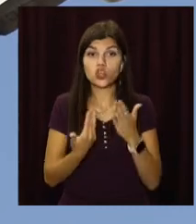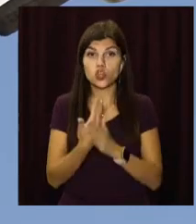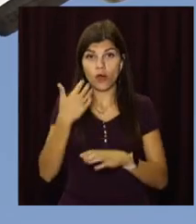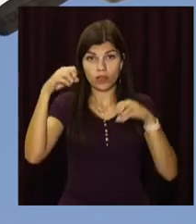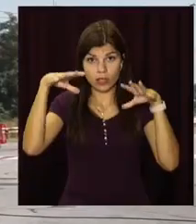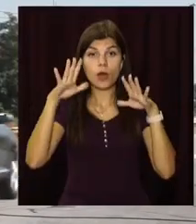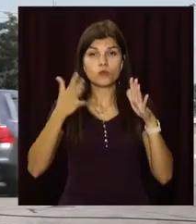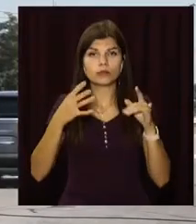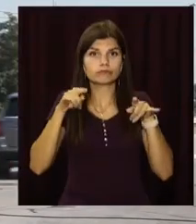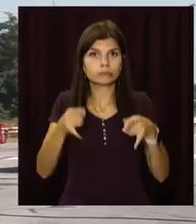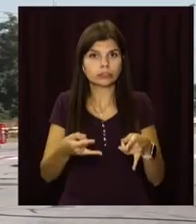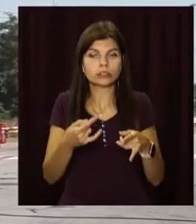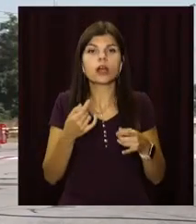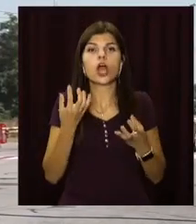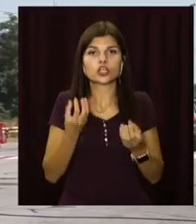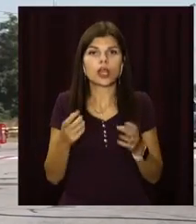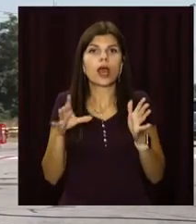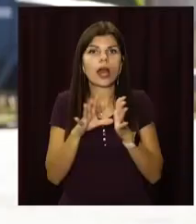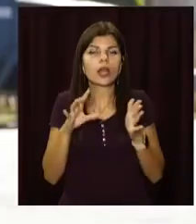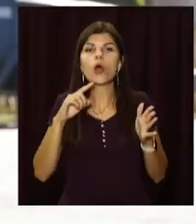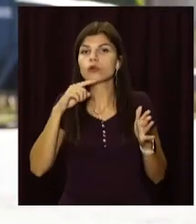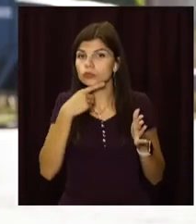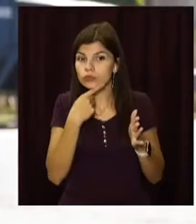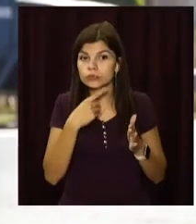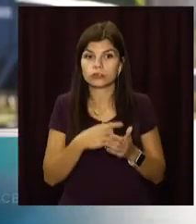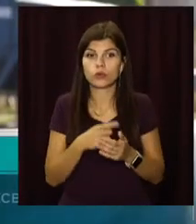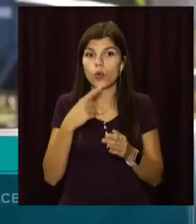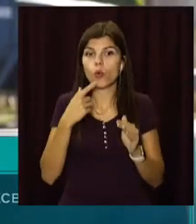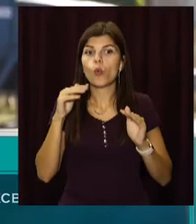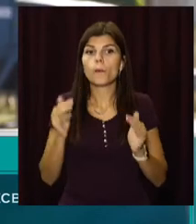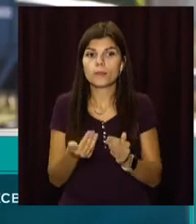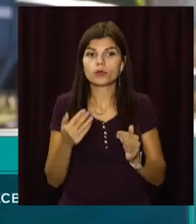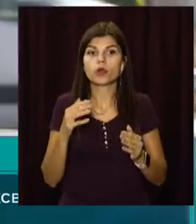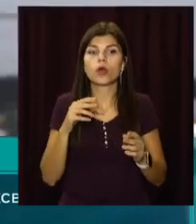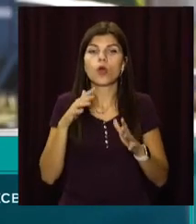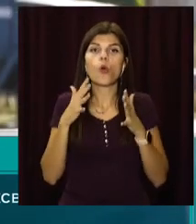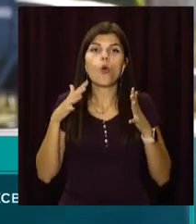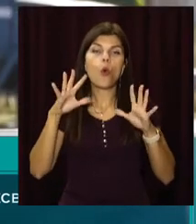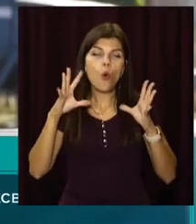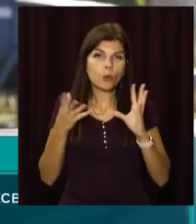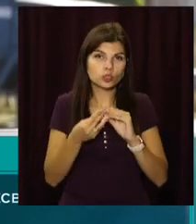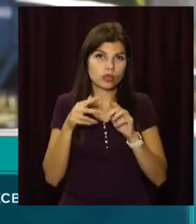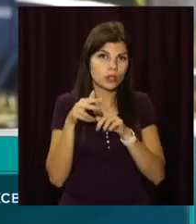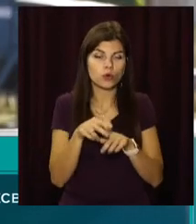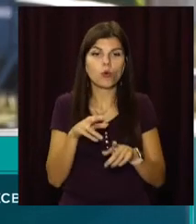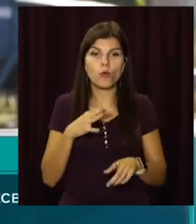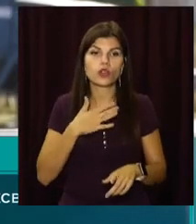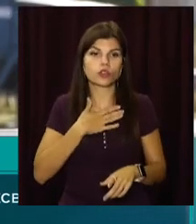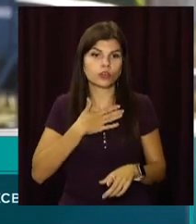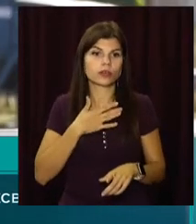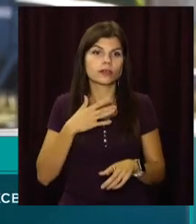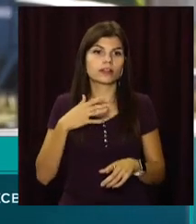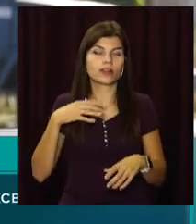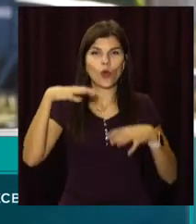світитимуть яскравіше, а ще вони енергоощадні. Зменшиться обща нагрузка по нашим шкафам